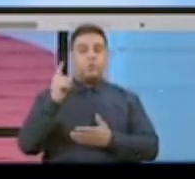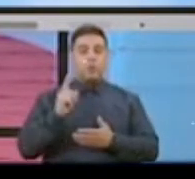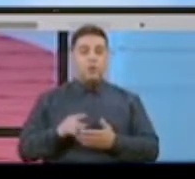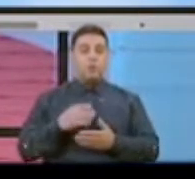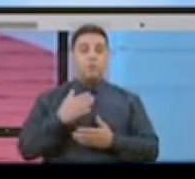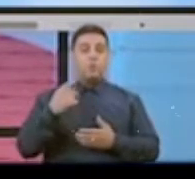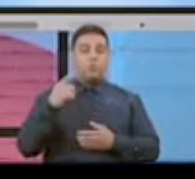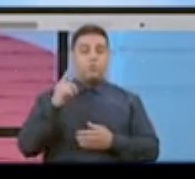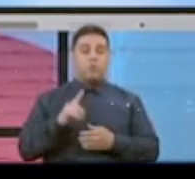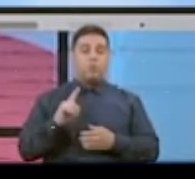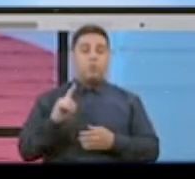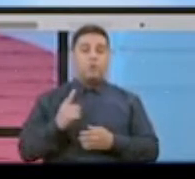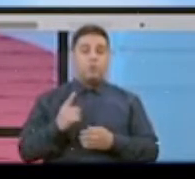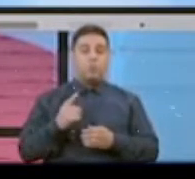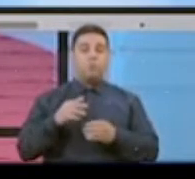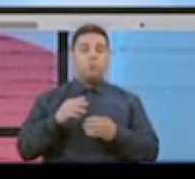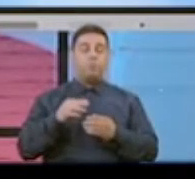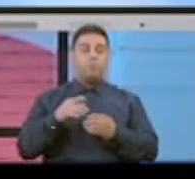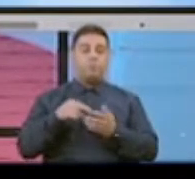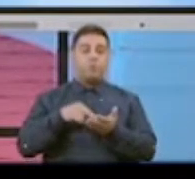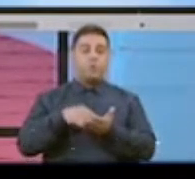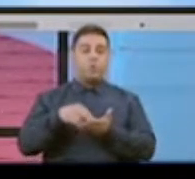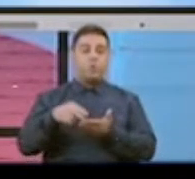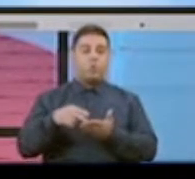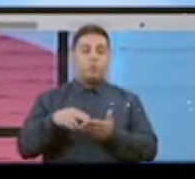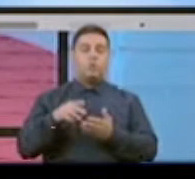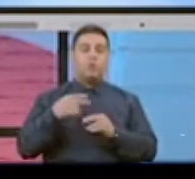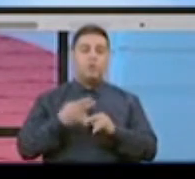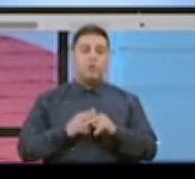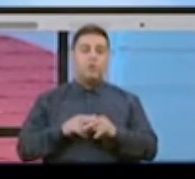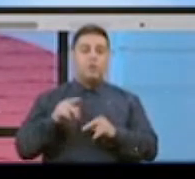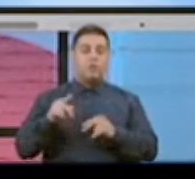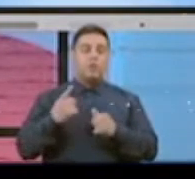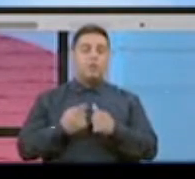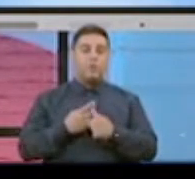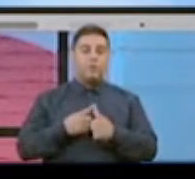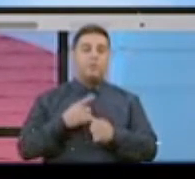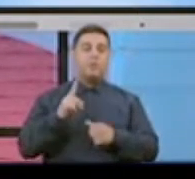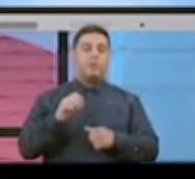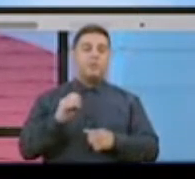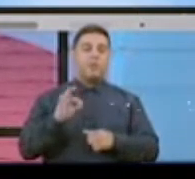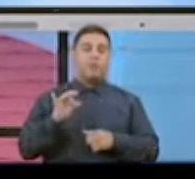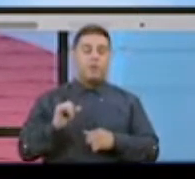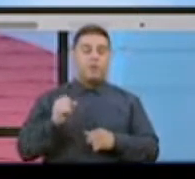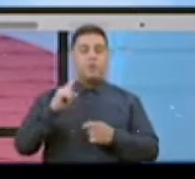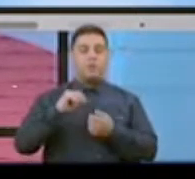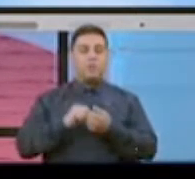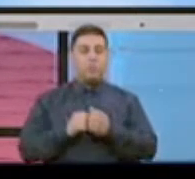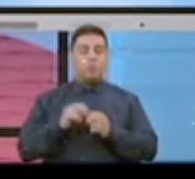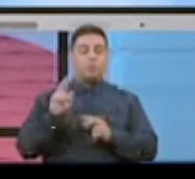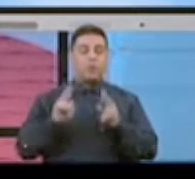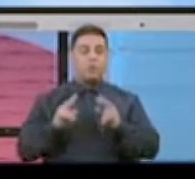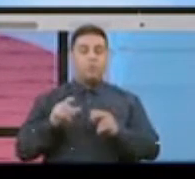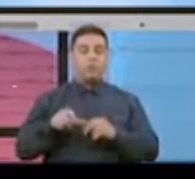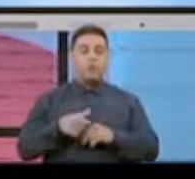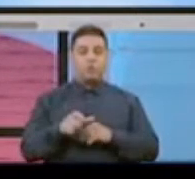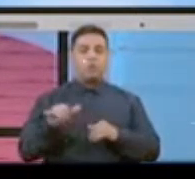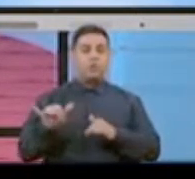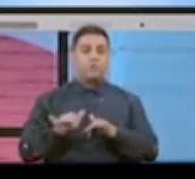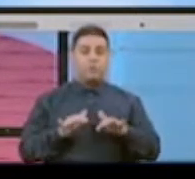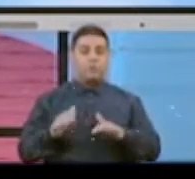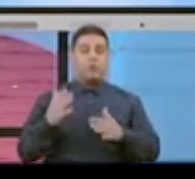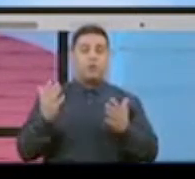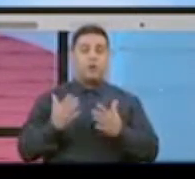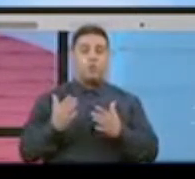узнали, почему же пешеходный переход называют зеброй, и запомнили правила дорожного движения.